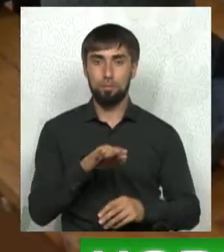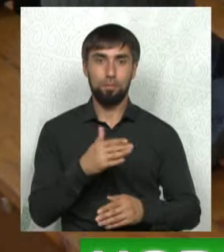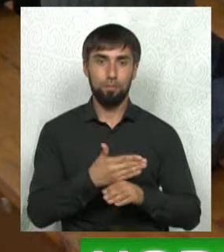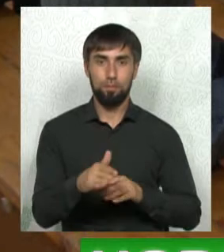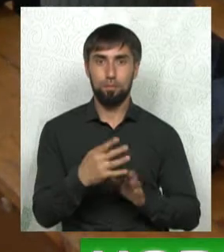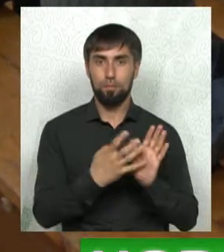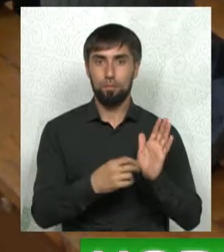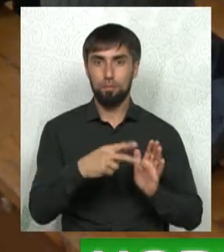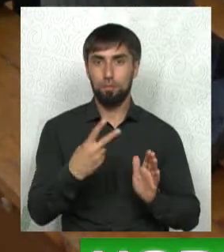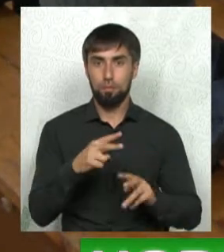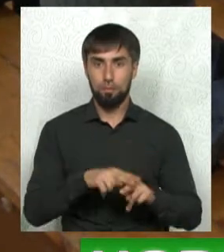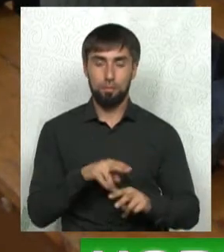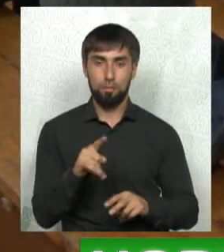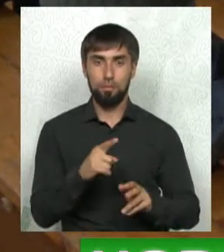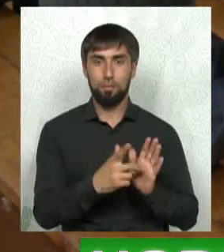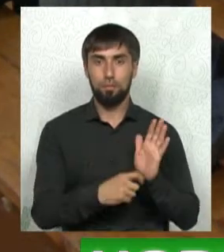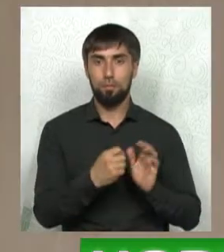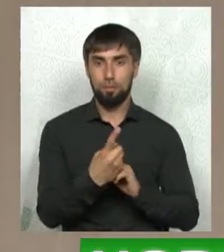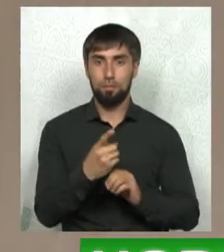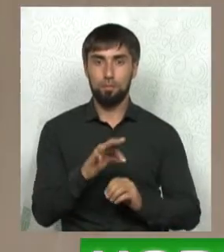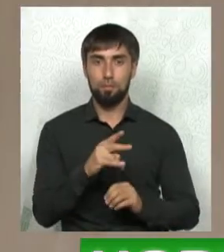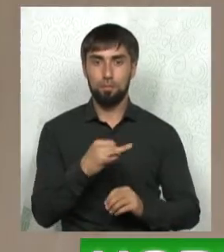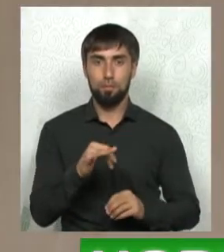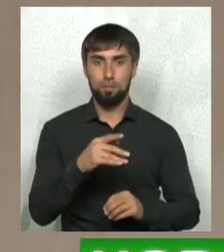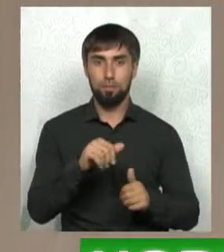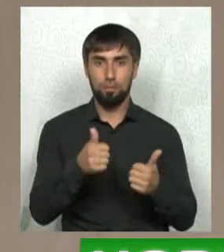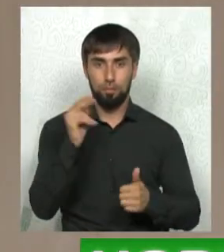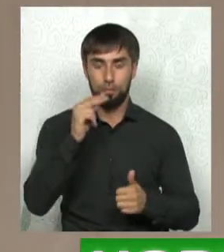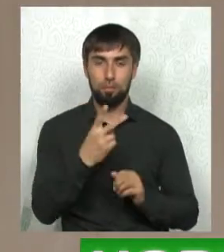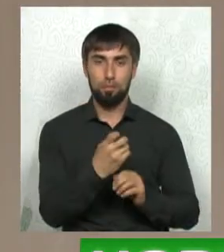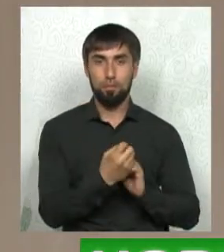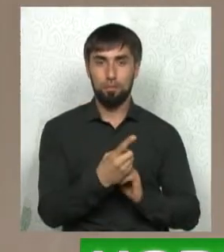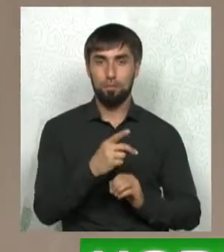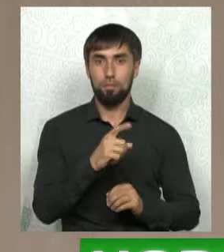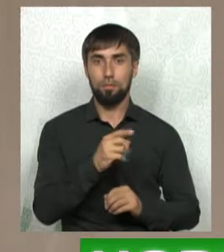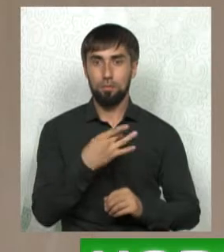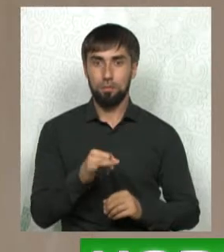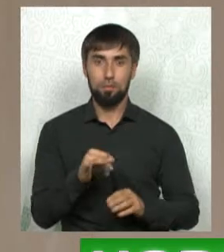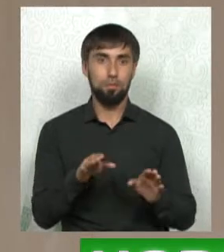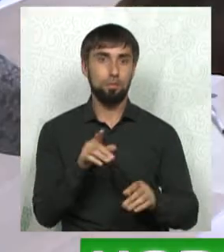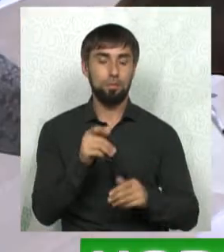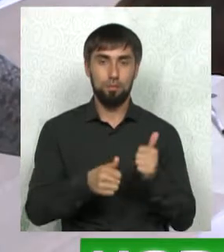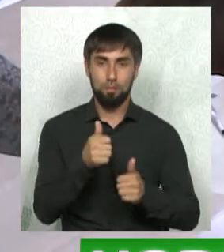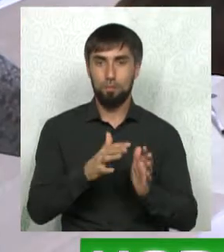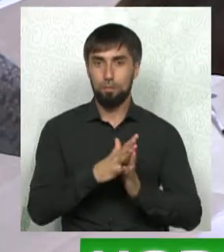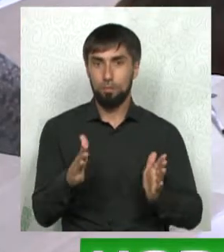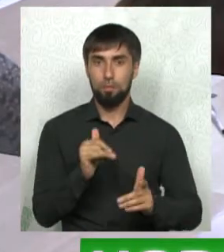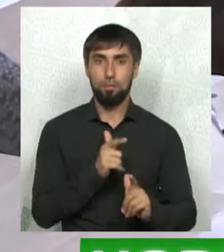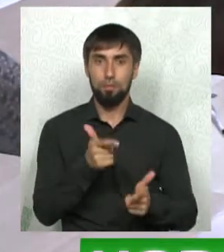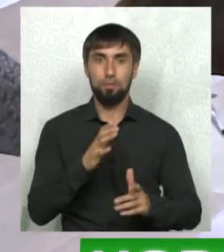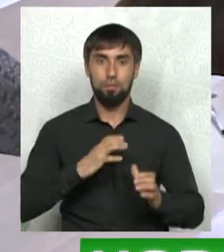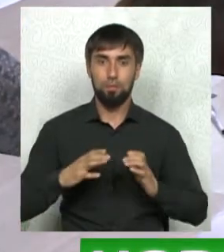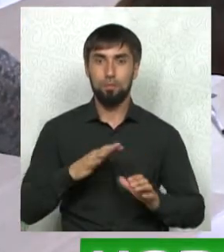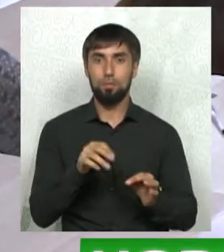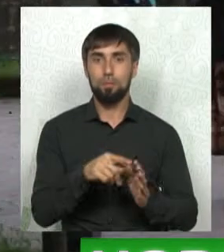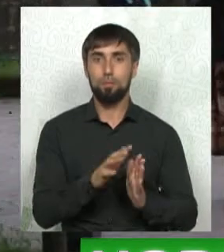выделено 922 места, из них 711 по очной форме обучения и 211 по заочной. Так как конкурс очень большой, поступят в университет